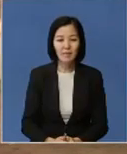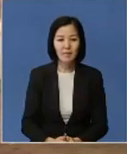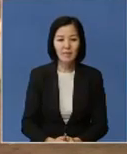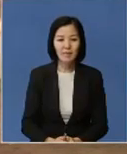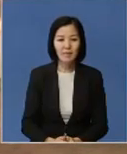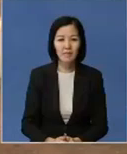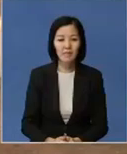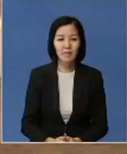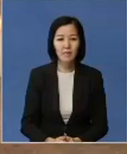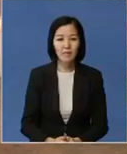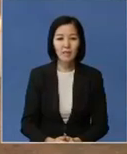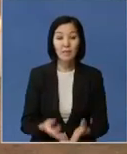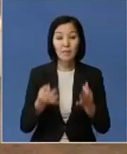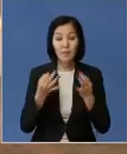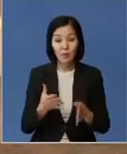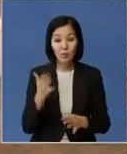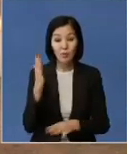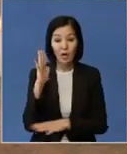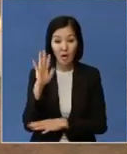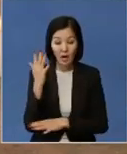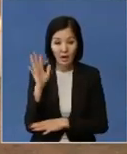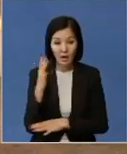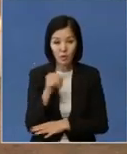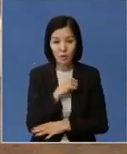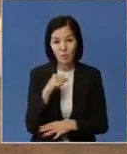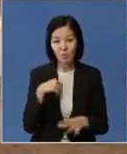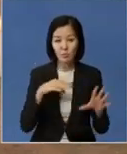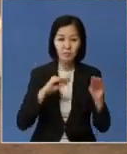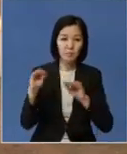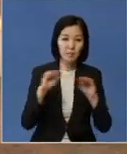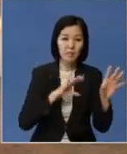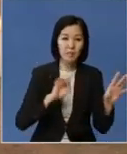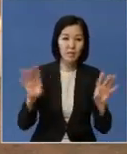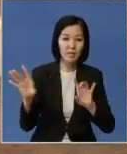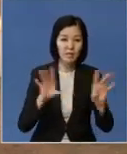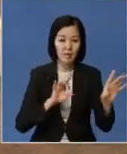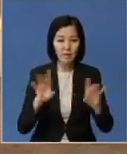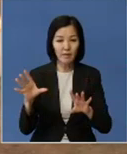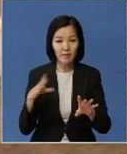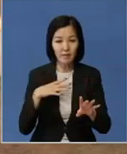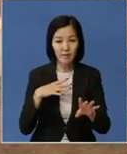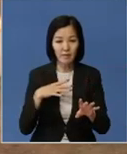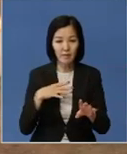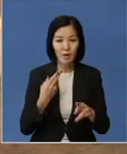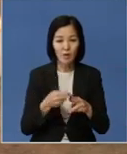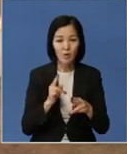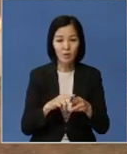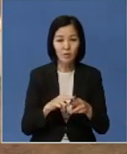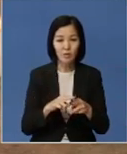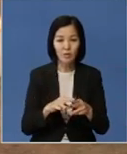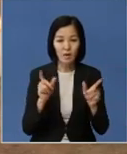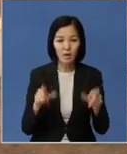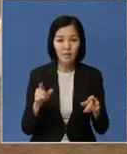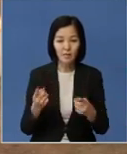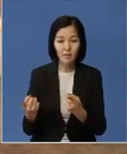Обычный қарағаш. Мынау кәдімгі қарағаш, оны біз өзіміз безендірдік. Бұл да жарнаманың бір түрі, көркем безендіру. Осылайша біз жолаушыларды